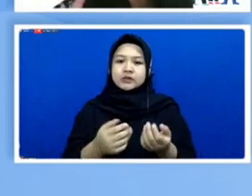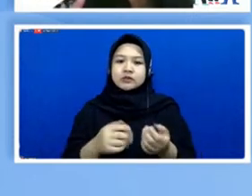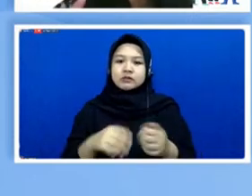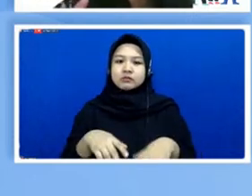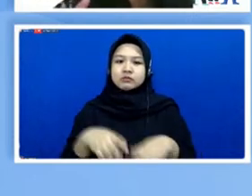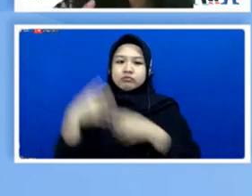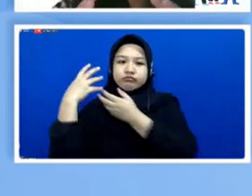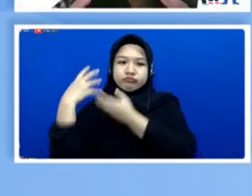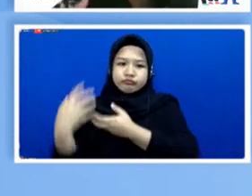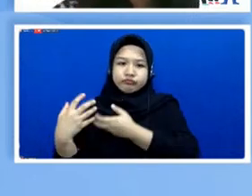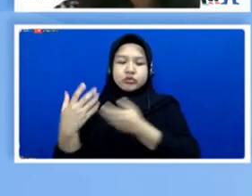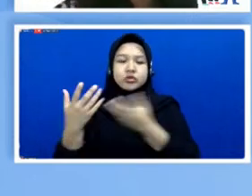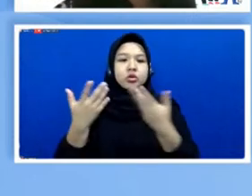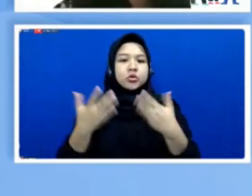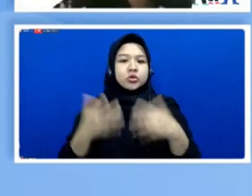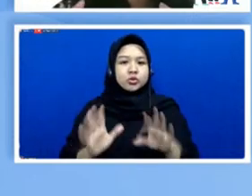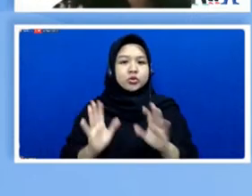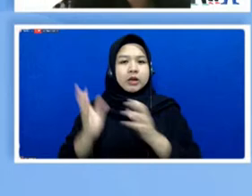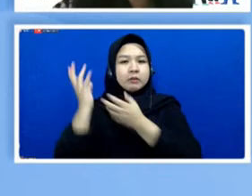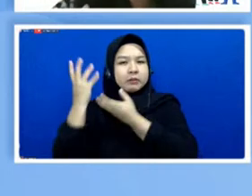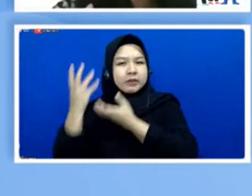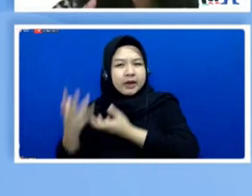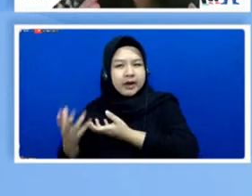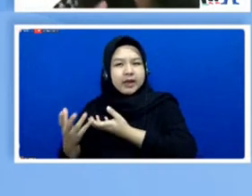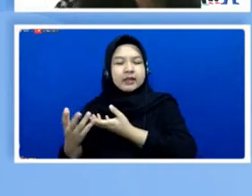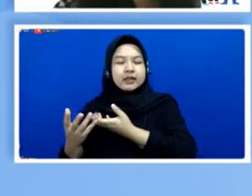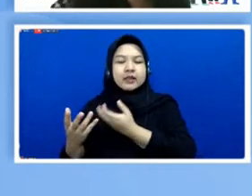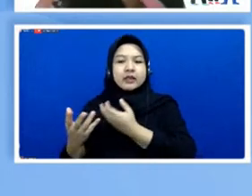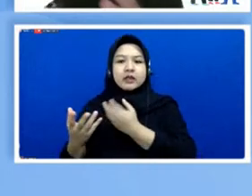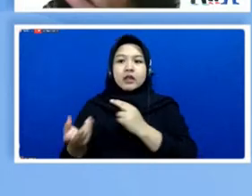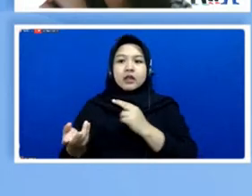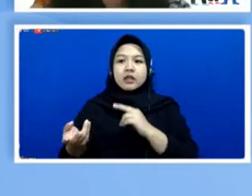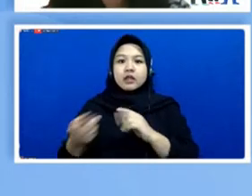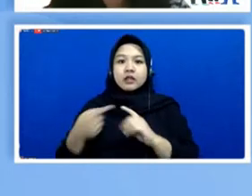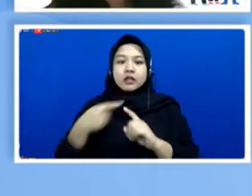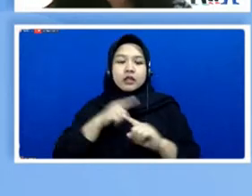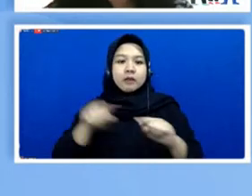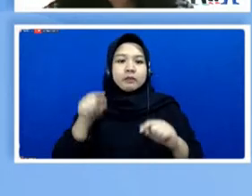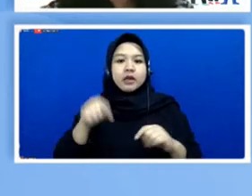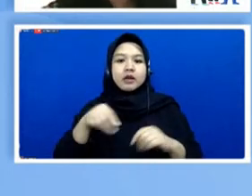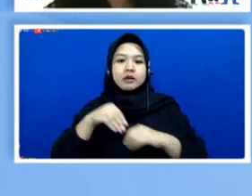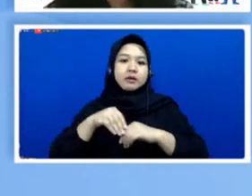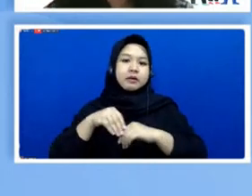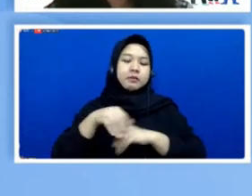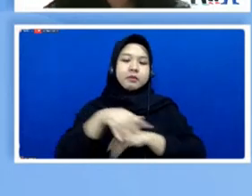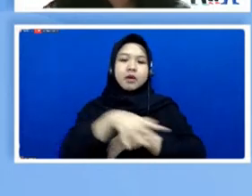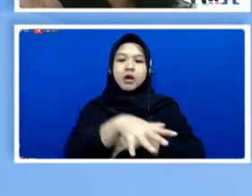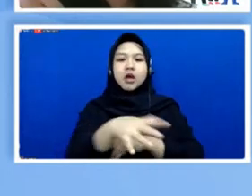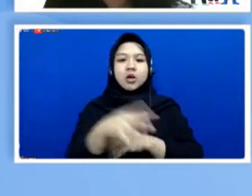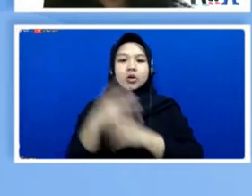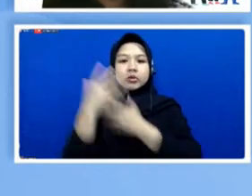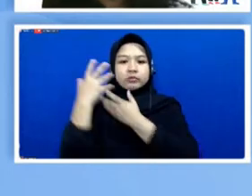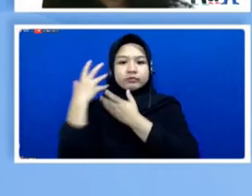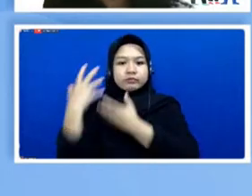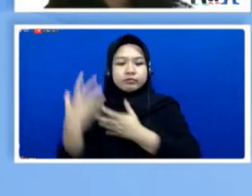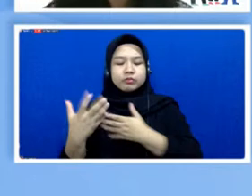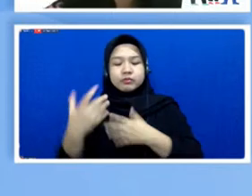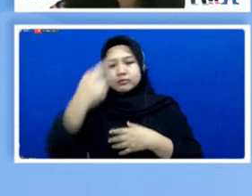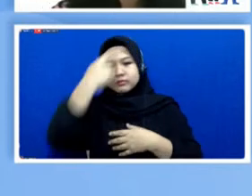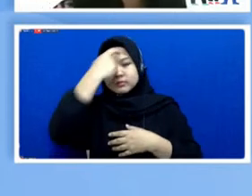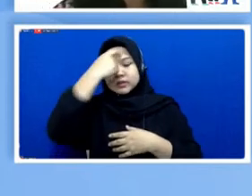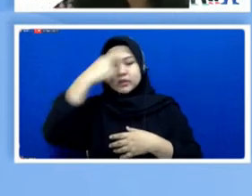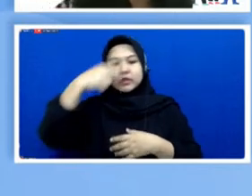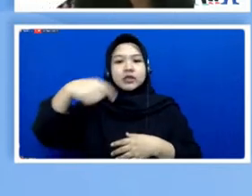burden-nya sudah sangat berat sekali, besar sekali, tapi ini juga mempengaruhi burden of disease di populasi